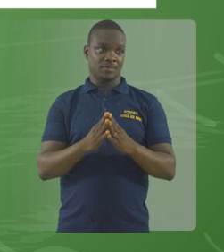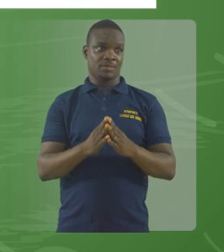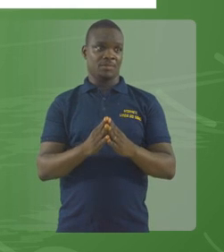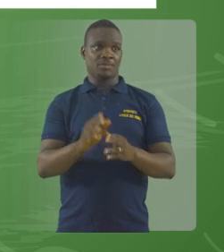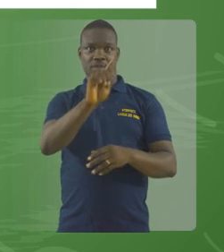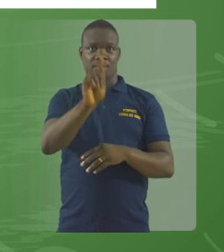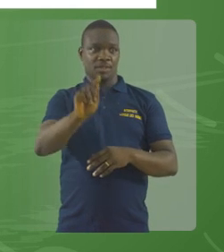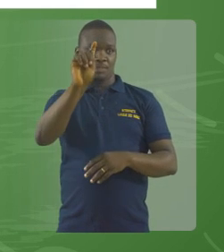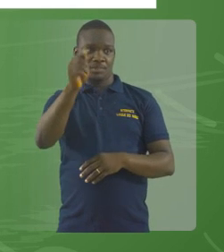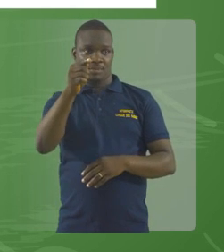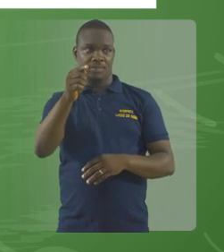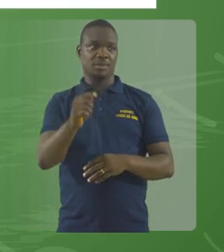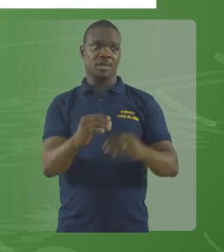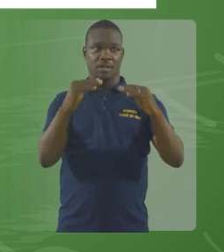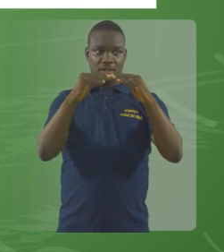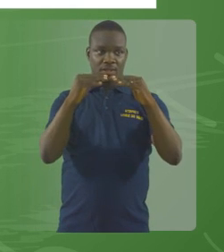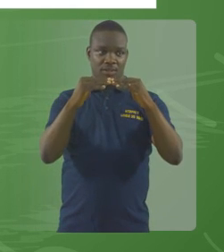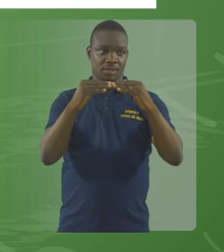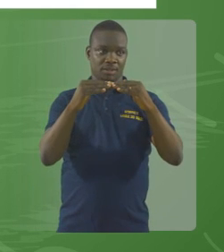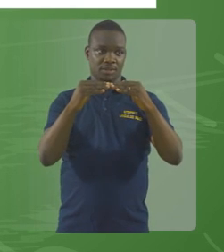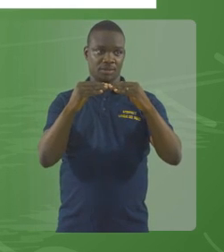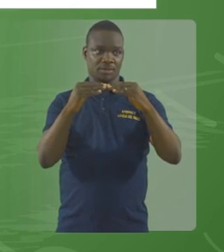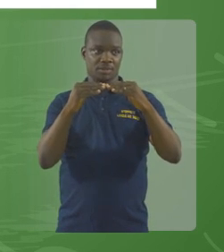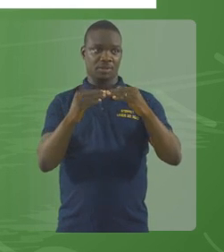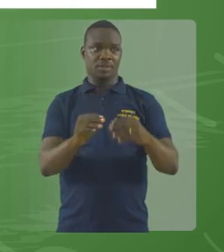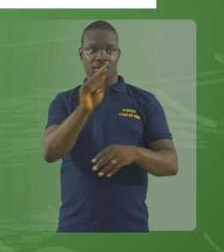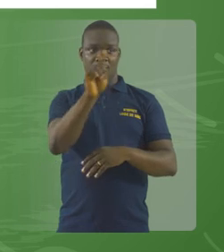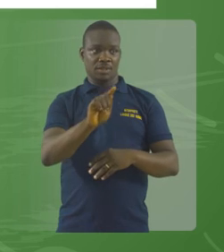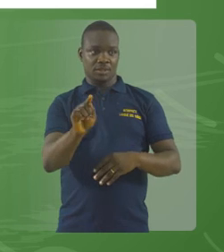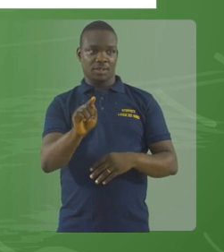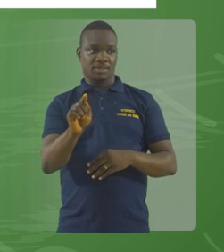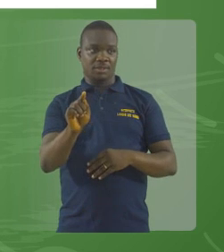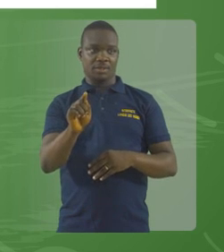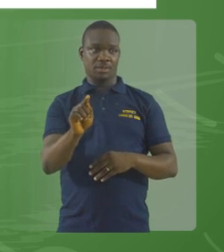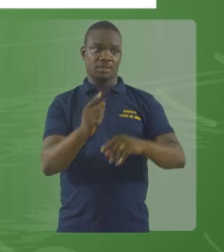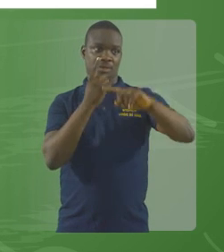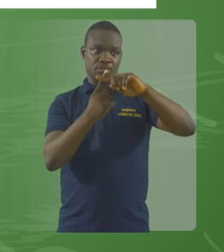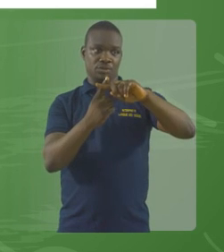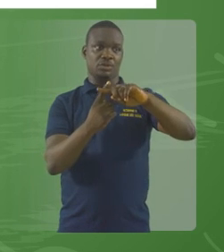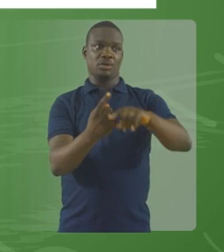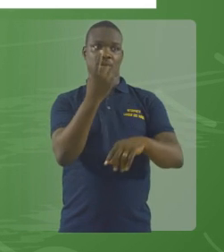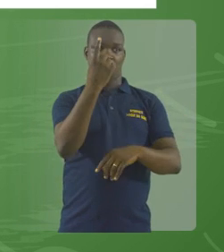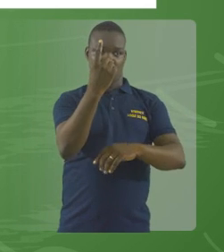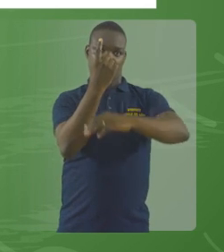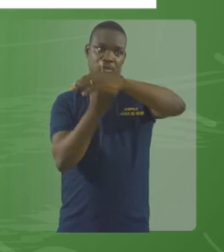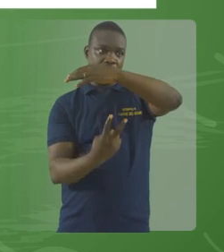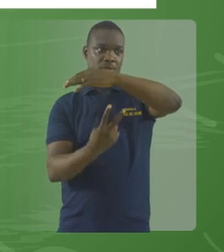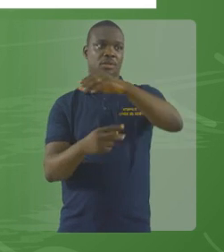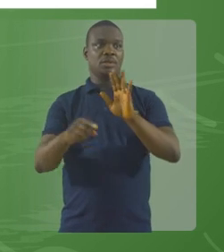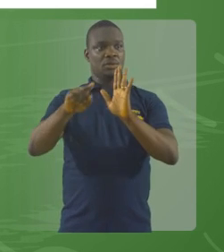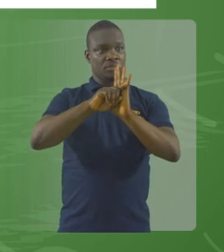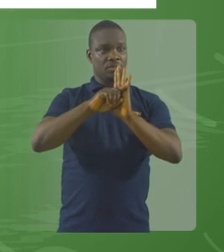Z' est égal à Z plus 1 demi